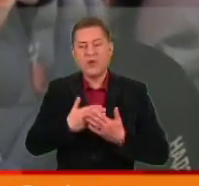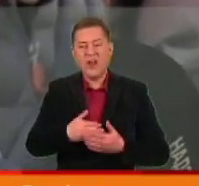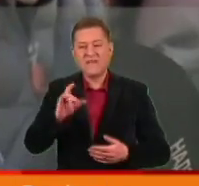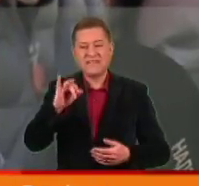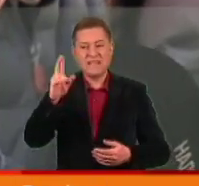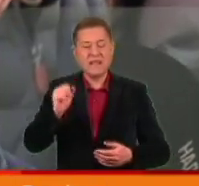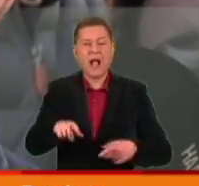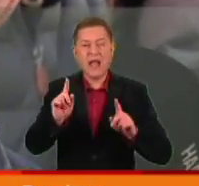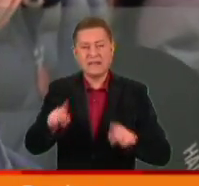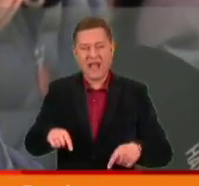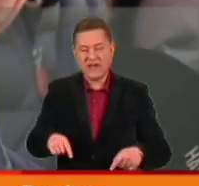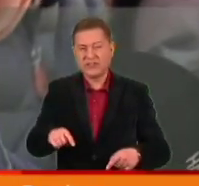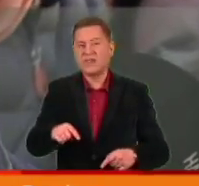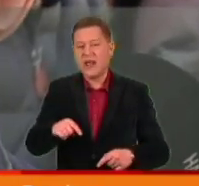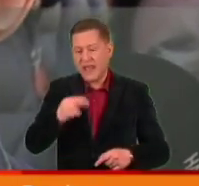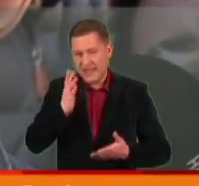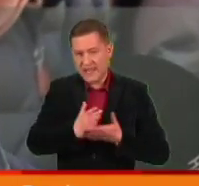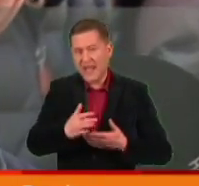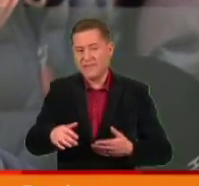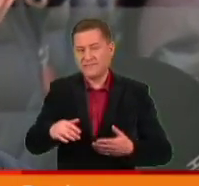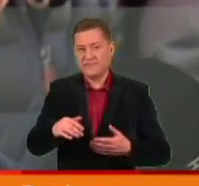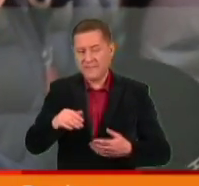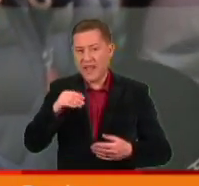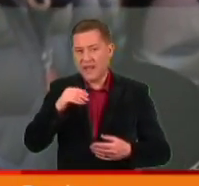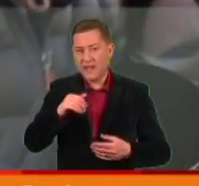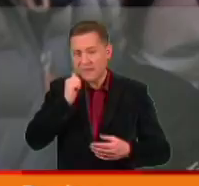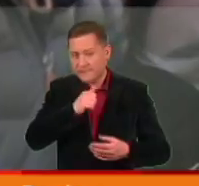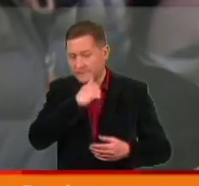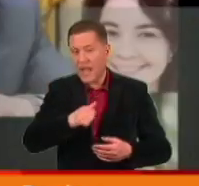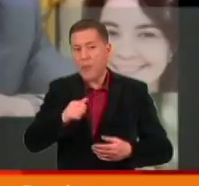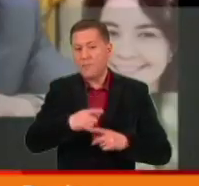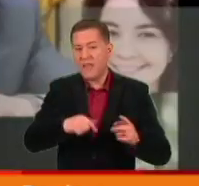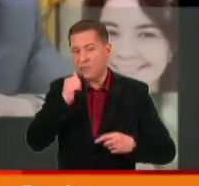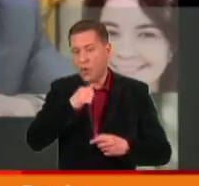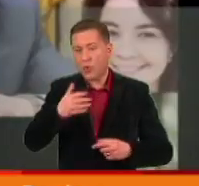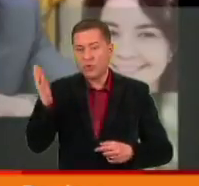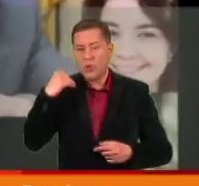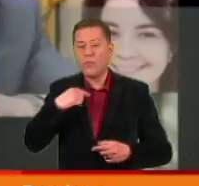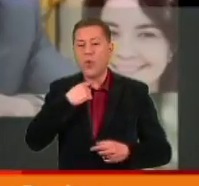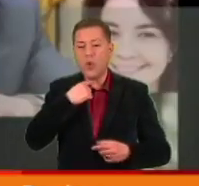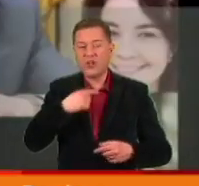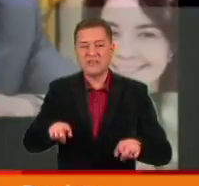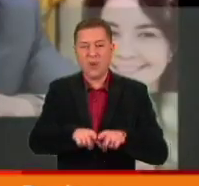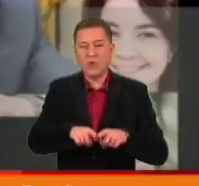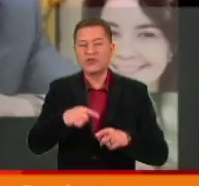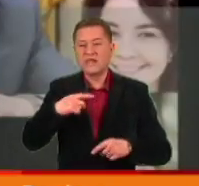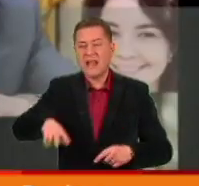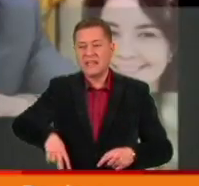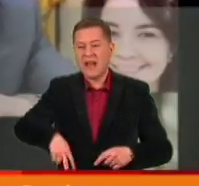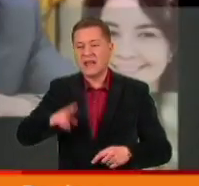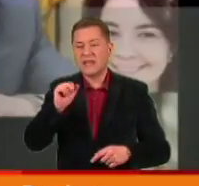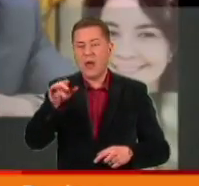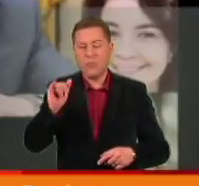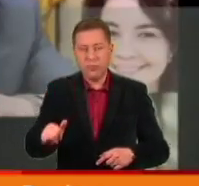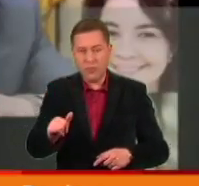Ситника теж бюро у пушку, натякаючи на записи, які виклали в інтернеті півроку тому, де голос, схожий на голос директора НАБУ, зачитує